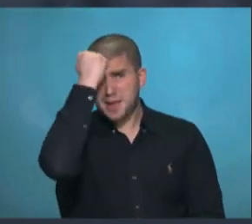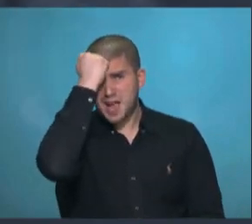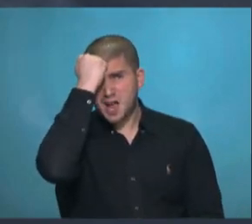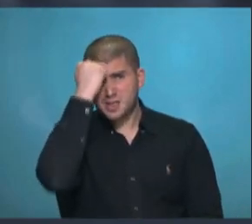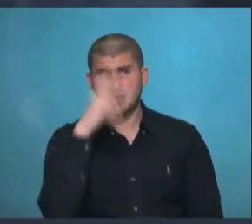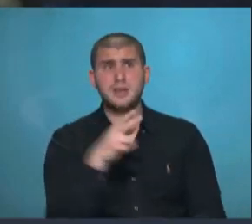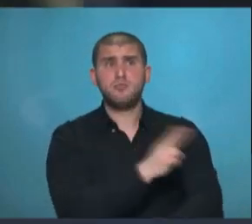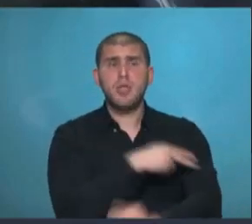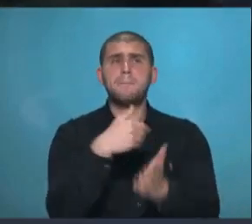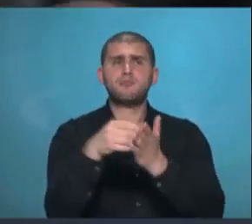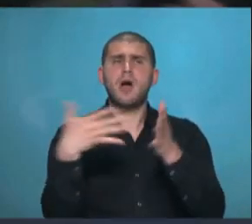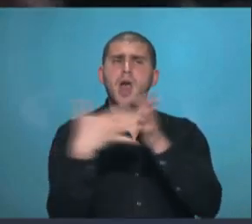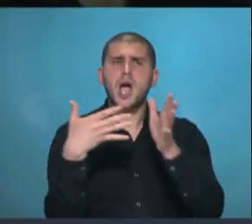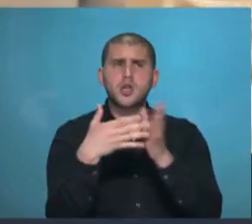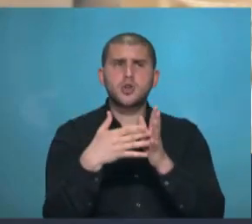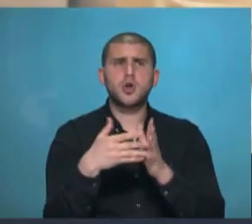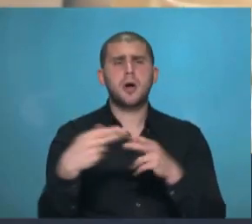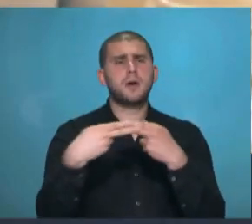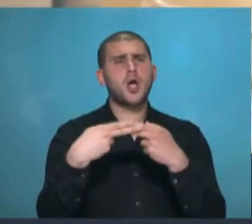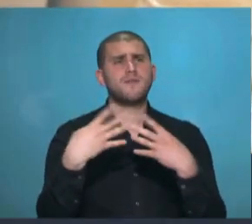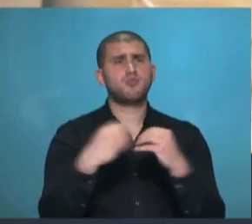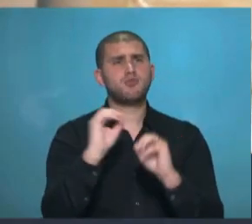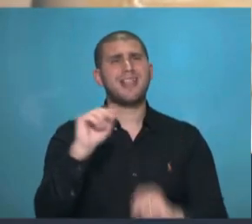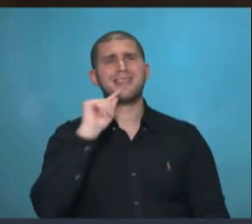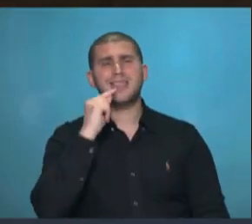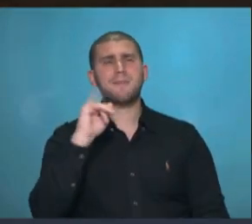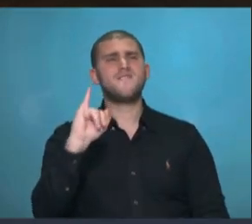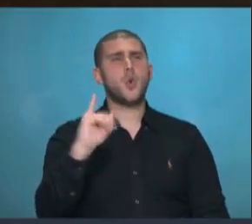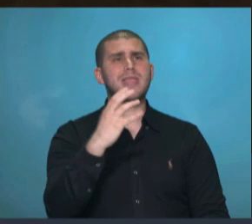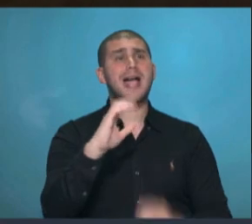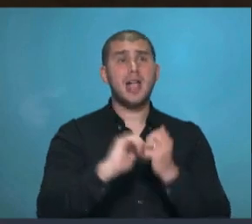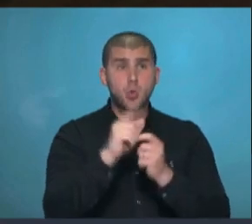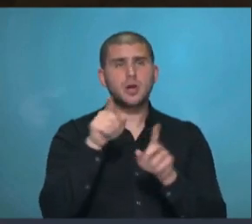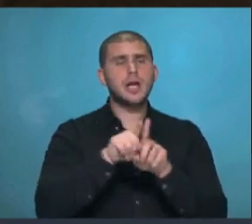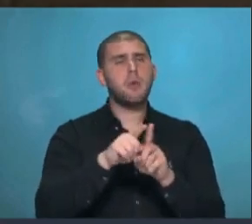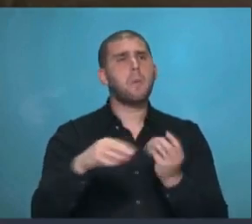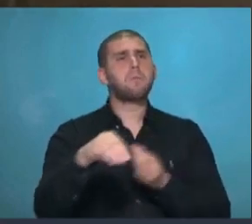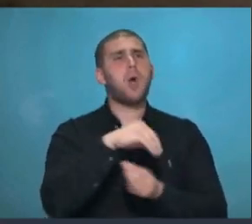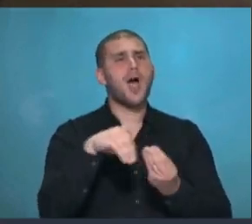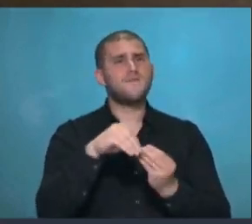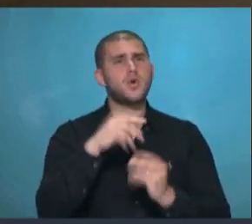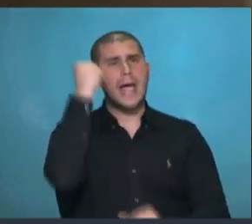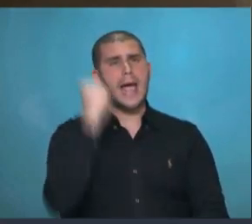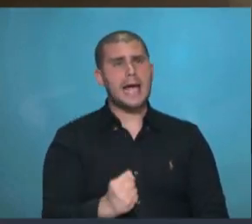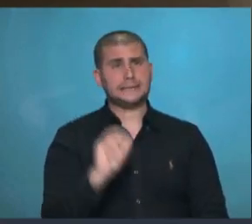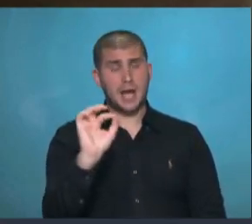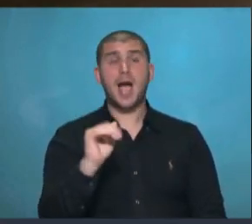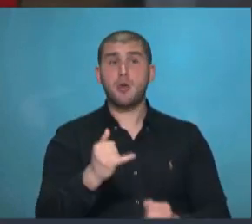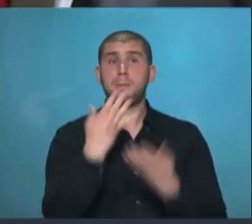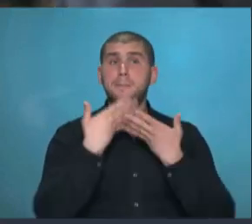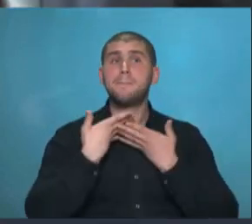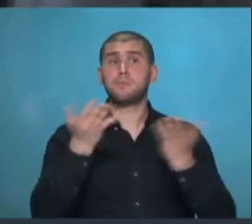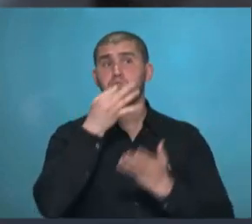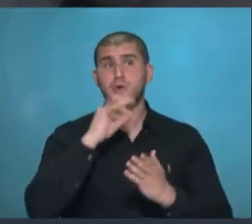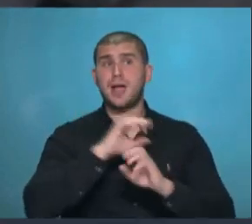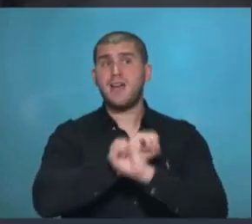המשטרה ממשיכה לחקור בין משפחה קרוב של תמי ויהודה כדורי בחשד למעורבותו ברצח שלהם. היום מותר לפרסום כי